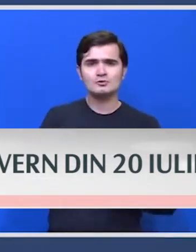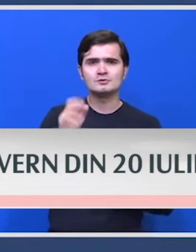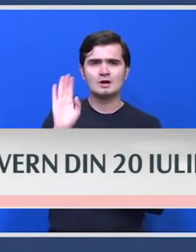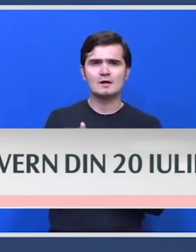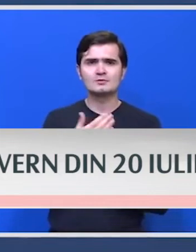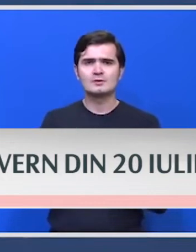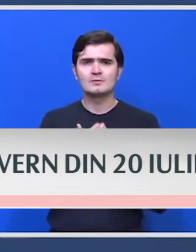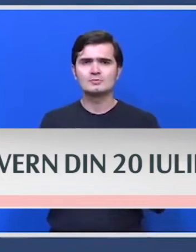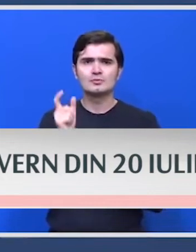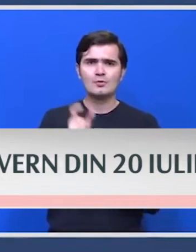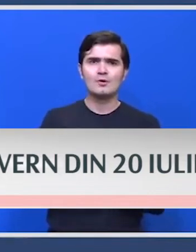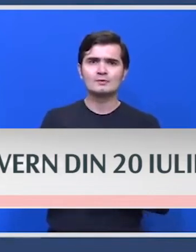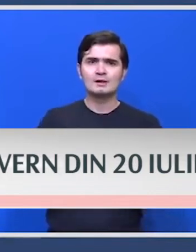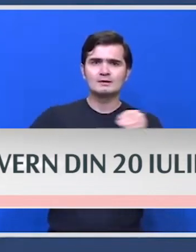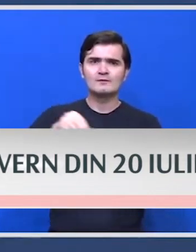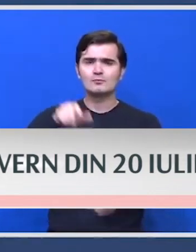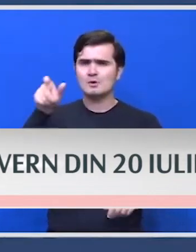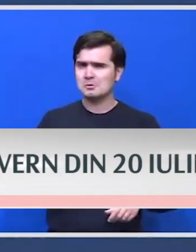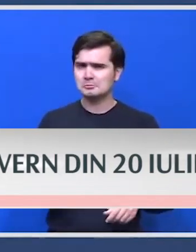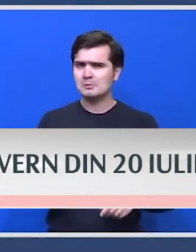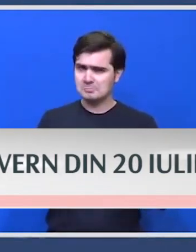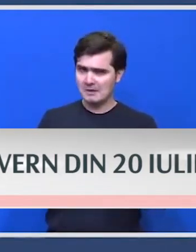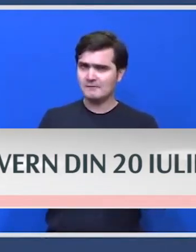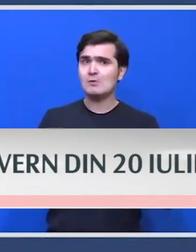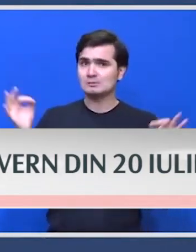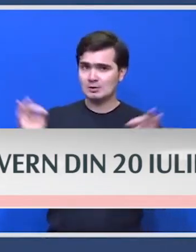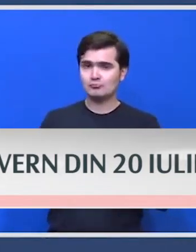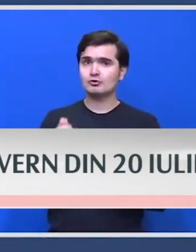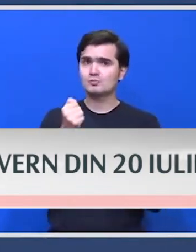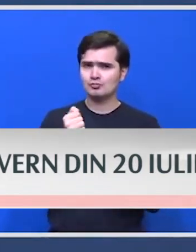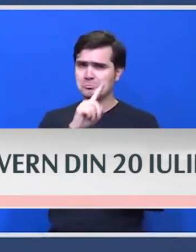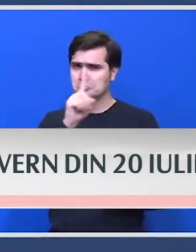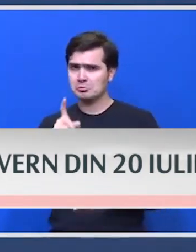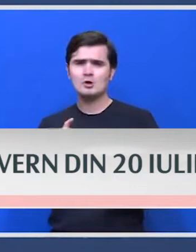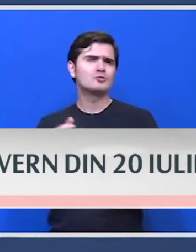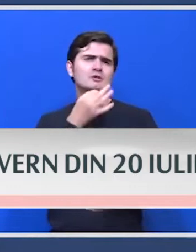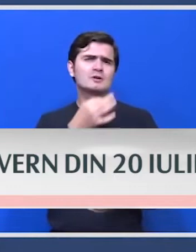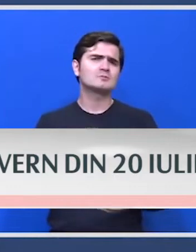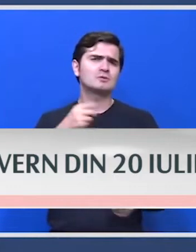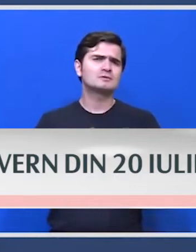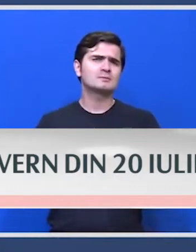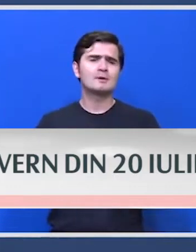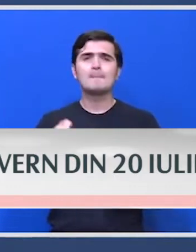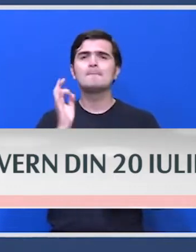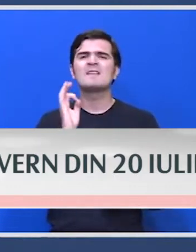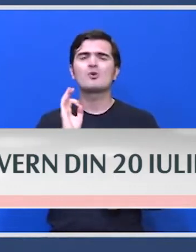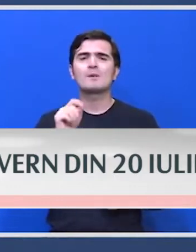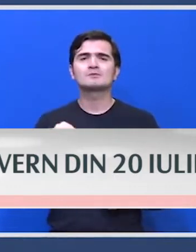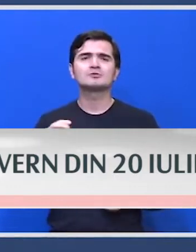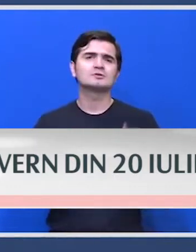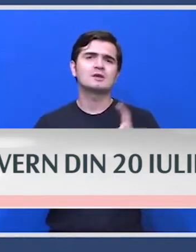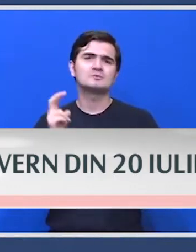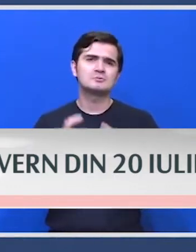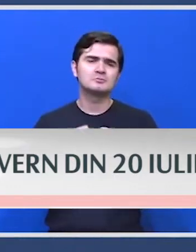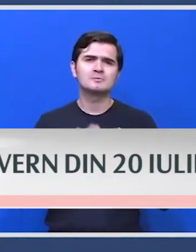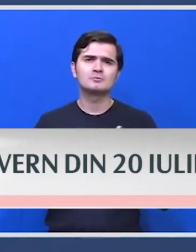pentru Combaterea Traficului de Ființe Umane? Va exista și aici o reducere de buget? Și ce ați putea să ne spuneți despre performanța acestei instituții? A